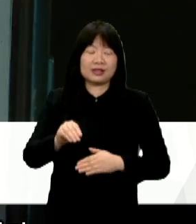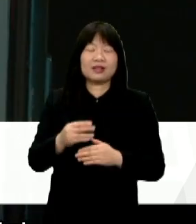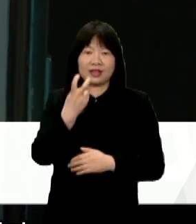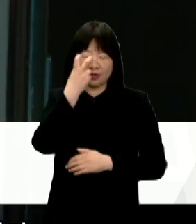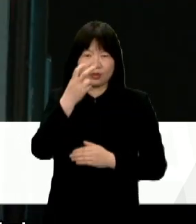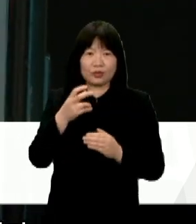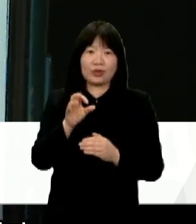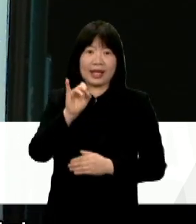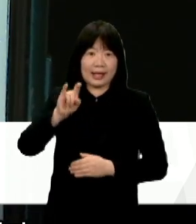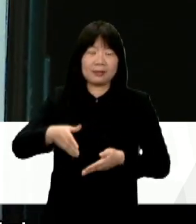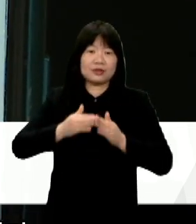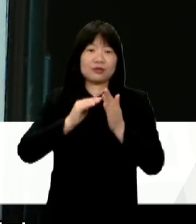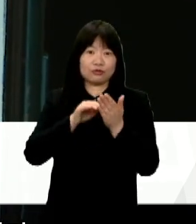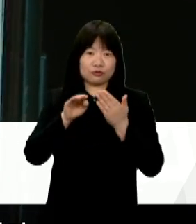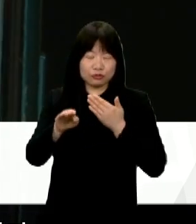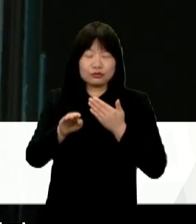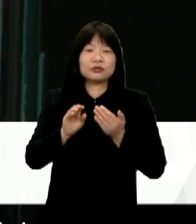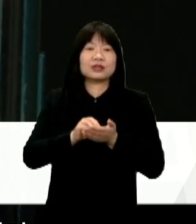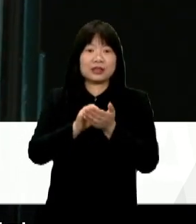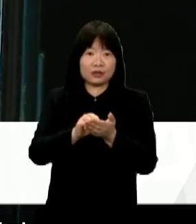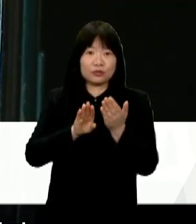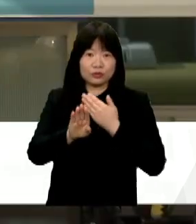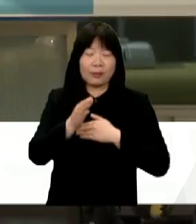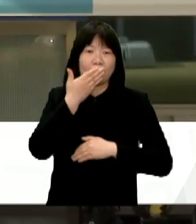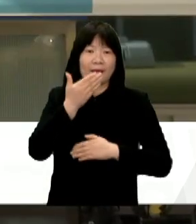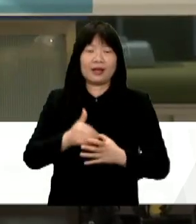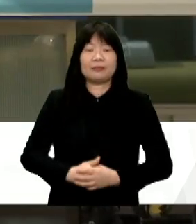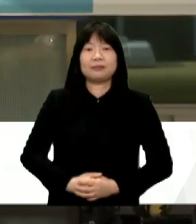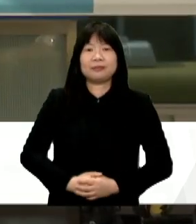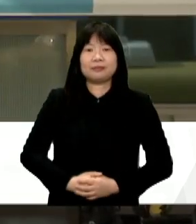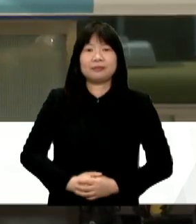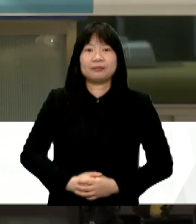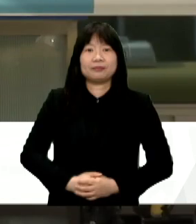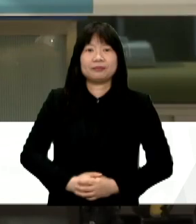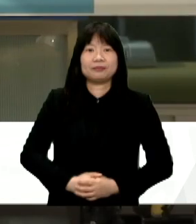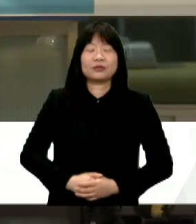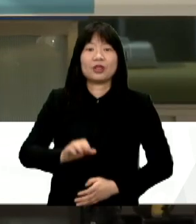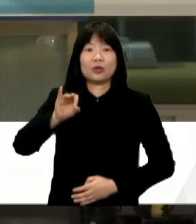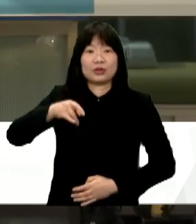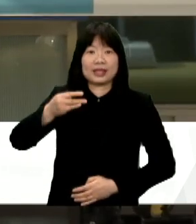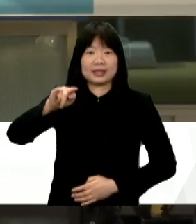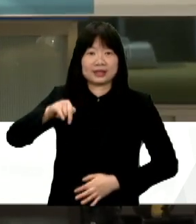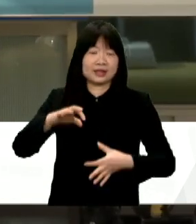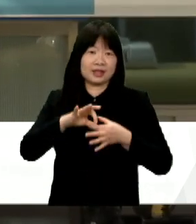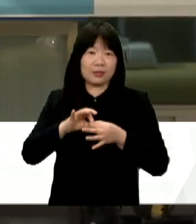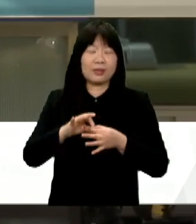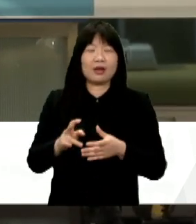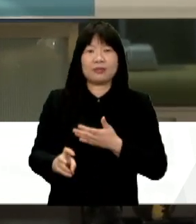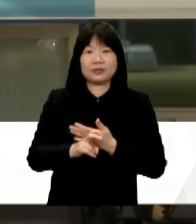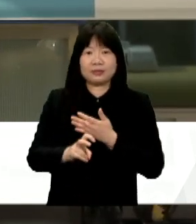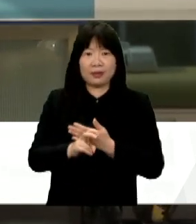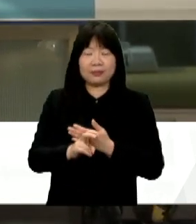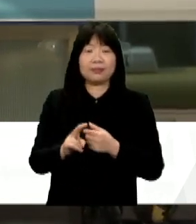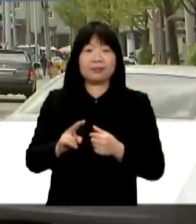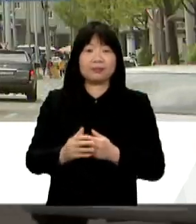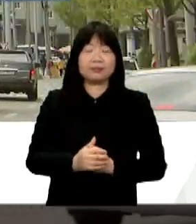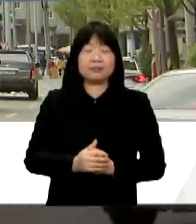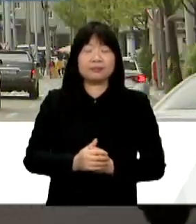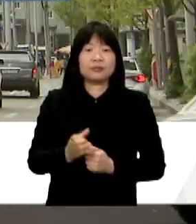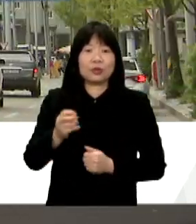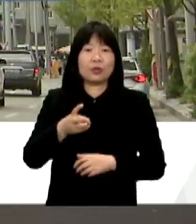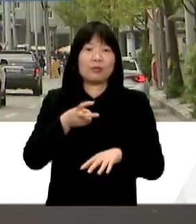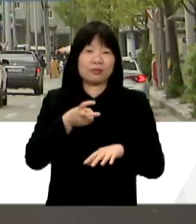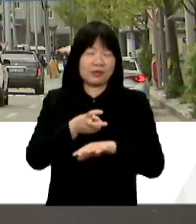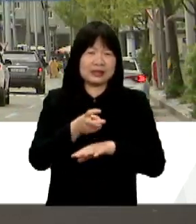앱을 설치해 가입한 후 서비스 이용이 가능합니다. 단속 알림 통합 서비스는 위택스와 연계돼 불법 주정차뿐